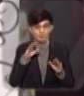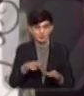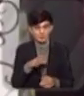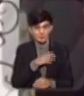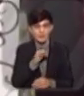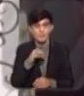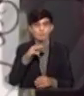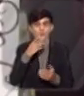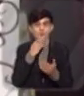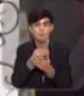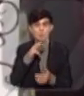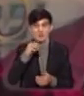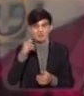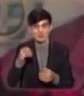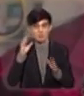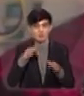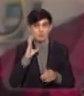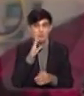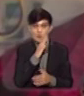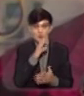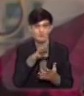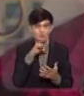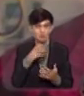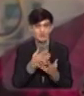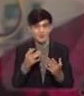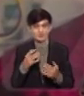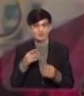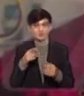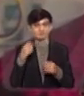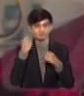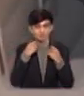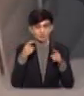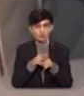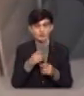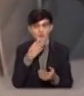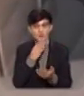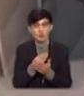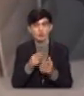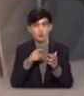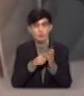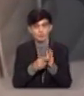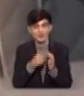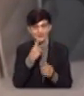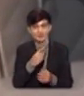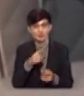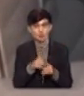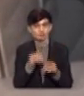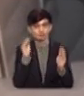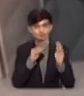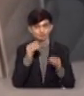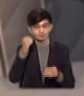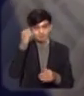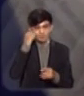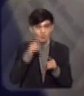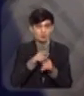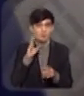соң Талғат өзімен бірге алып барып келген анасына тиесілі заттарды жинап, үйінің бір бөлмесін мұражай қылып қойыпты. Ол бөлменің